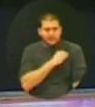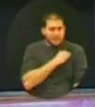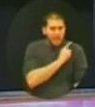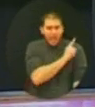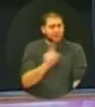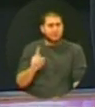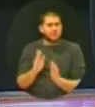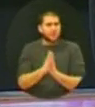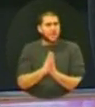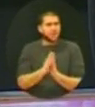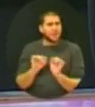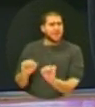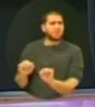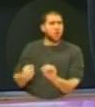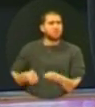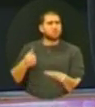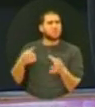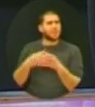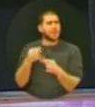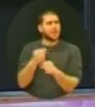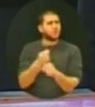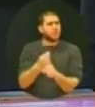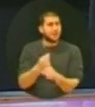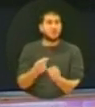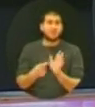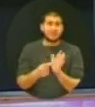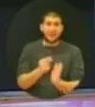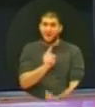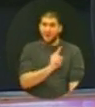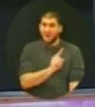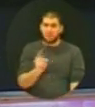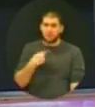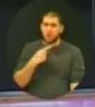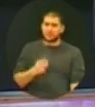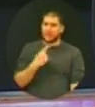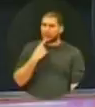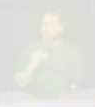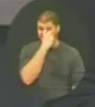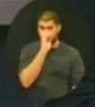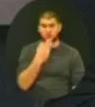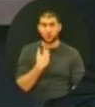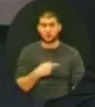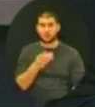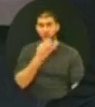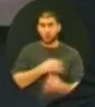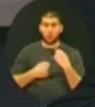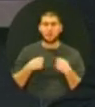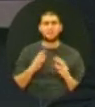מעולם הוא לא ביקש ממני לתמוך בו לראשות מפלגת העבודה, ולכן מעולם אפילו לא הייתי צריכה להגיד לו כן או לא. אם